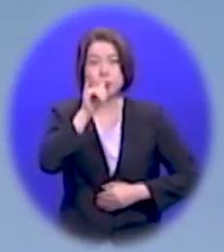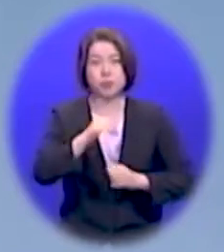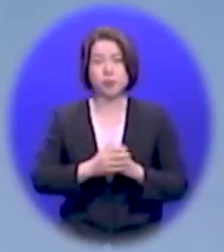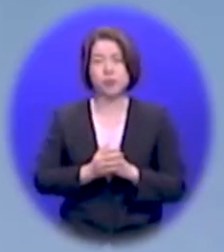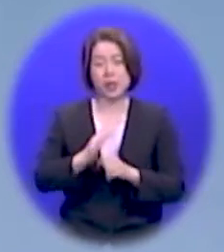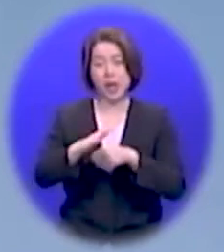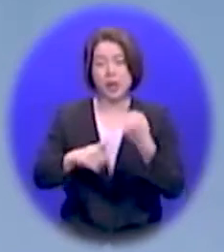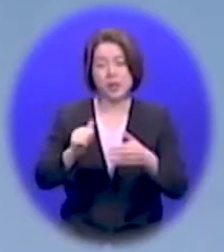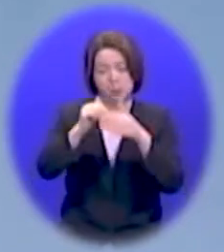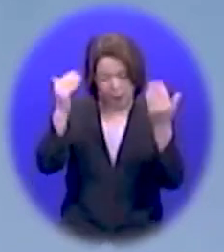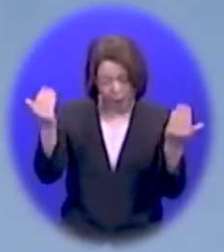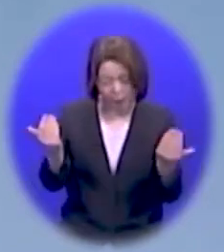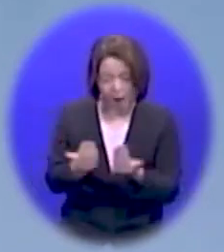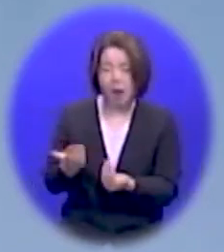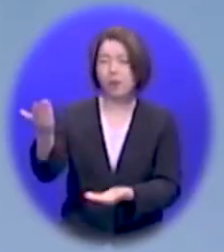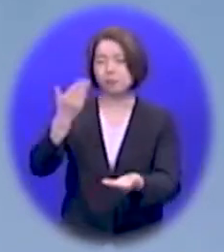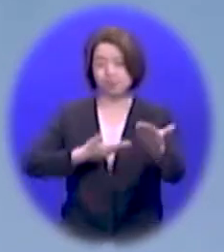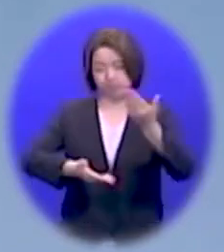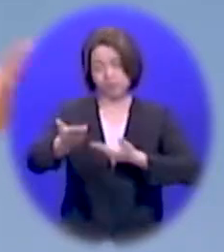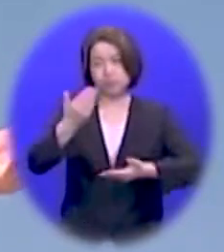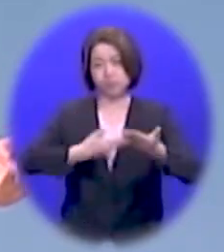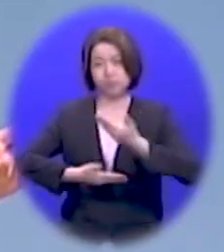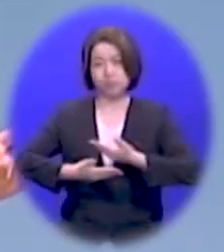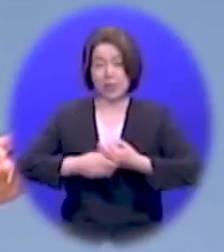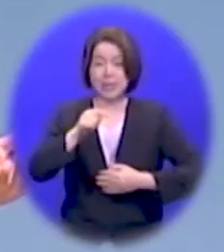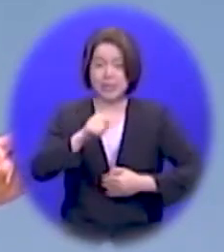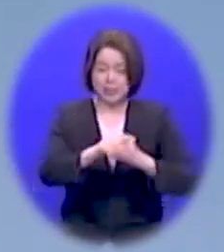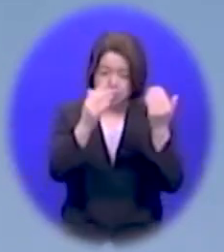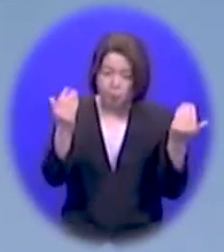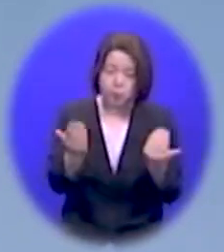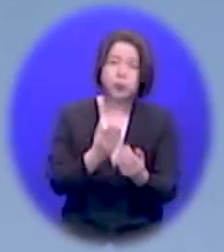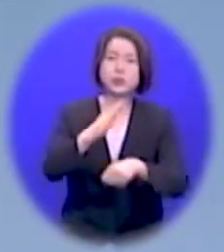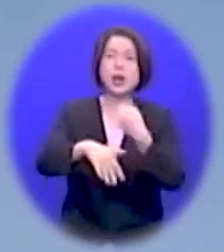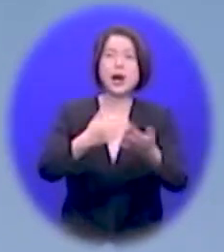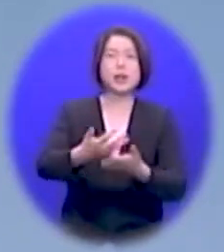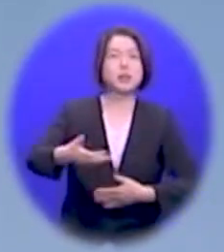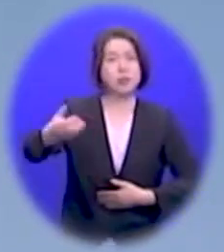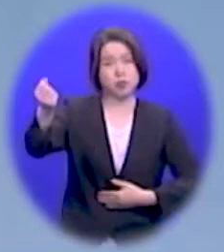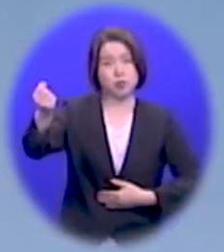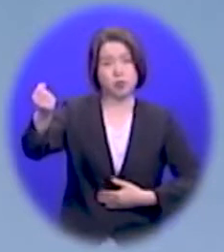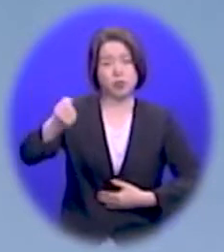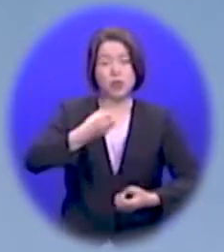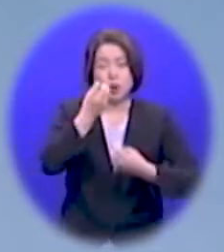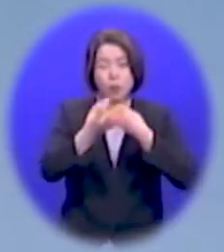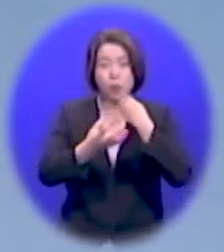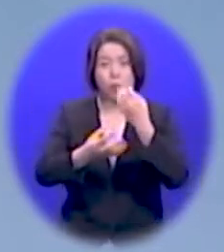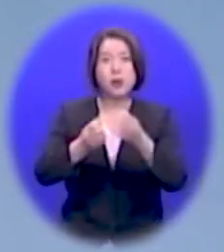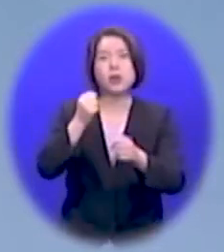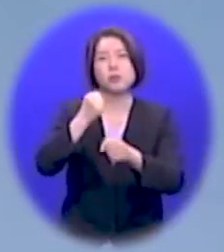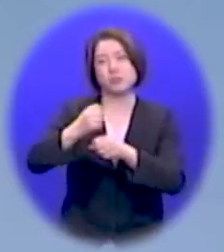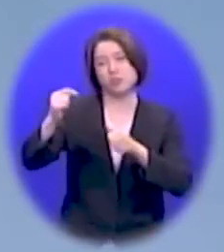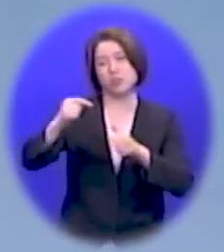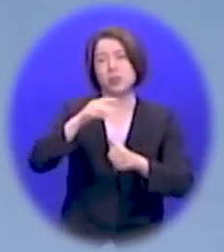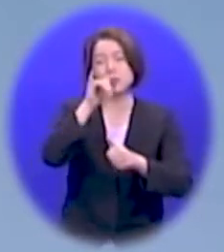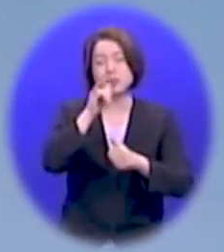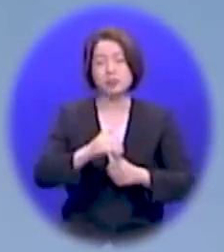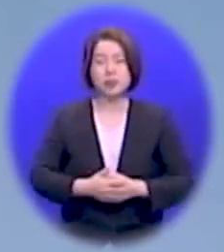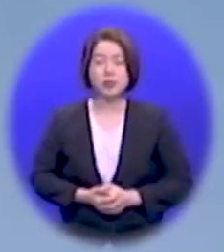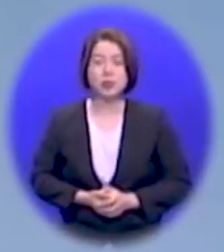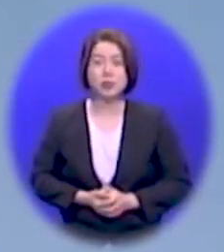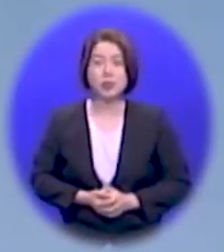주신 거야 이 모든 것은 원래 하나님이 주신 것이야 이런 고백을 하게 하시려고 하심이라 는 거죠